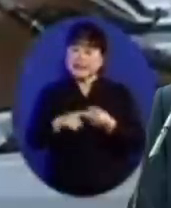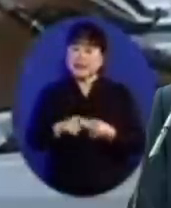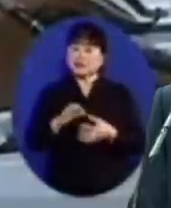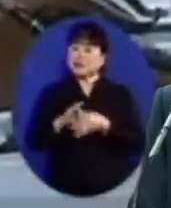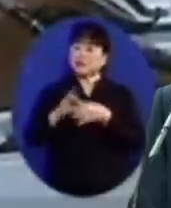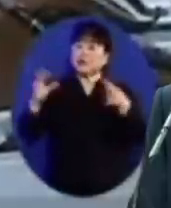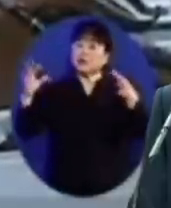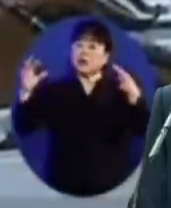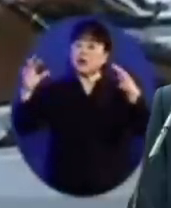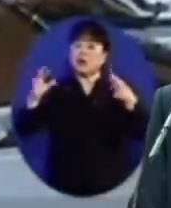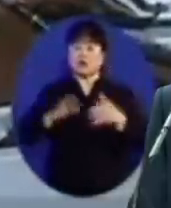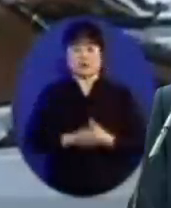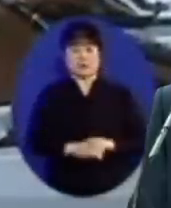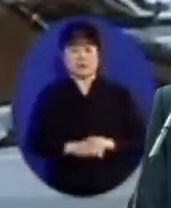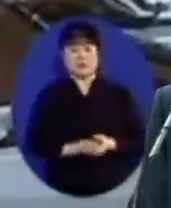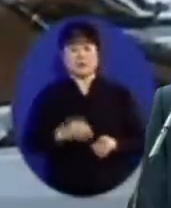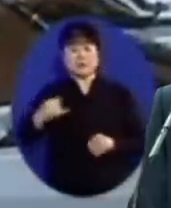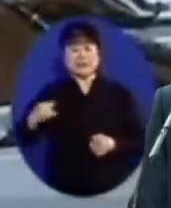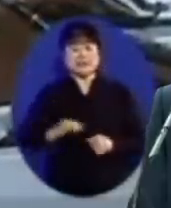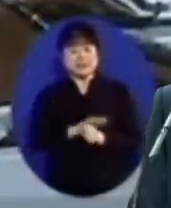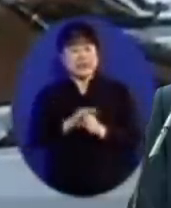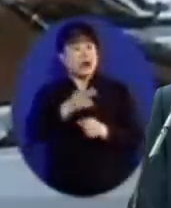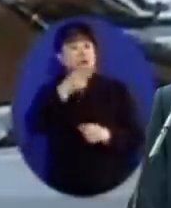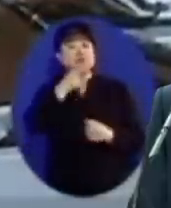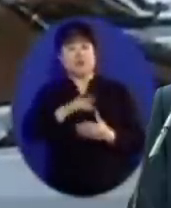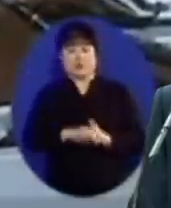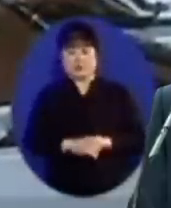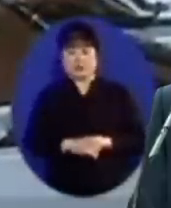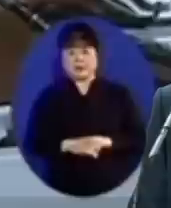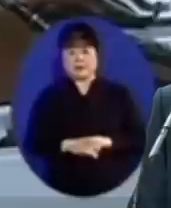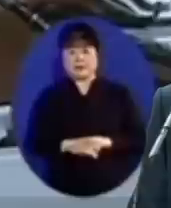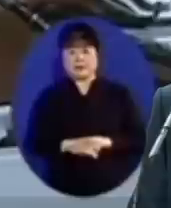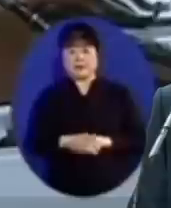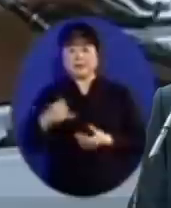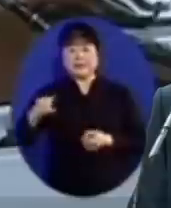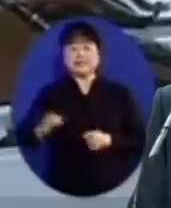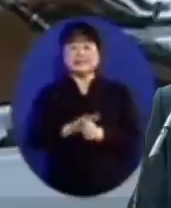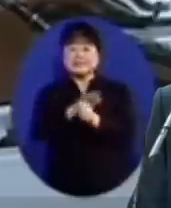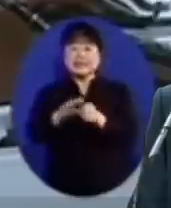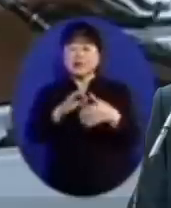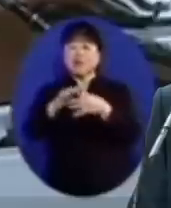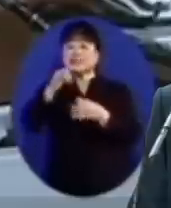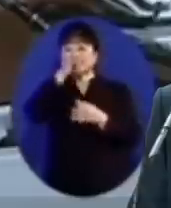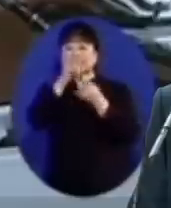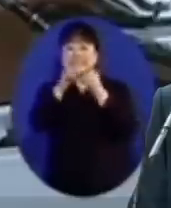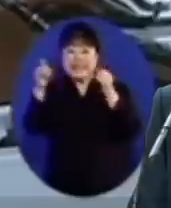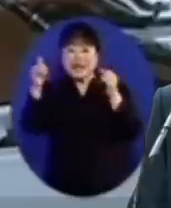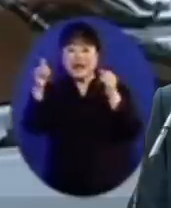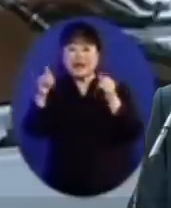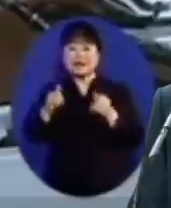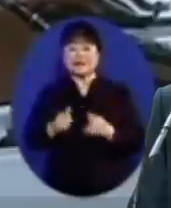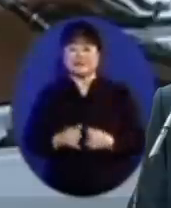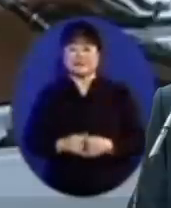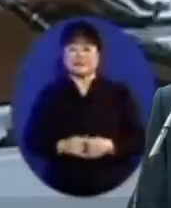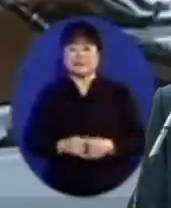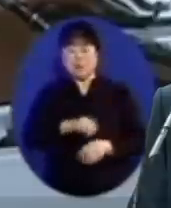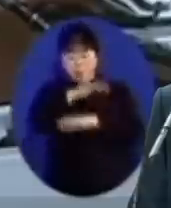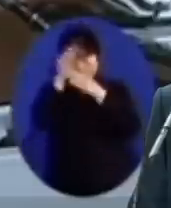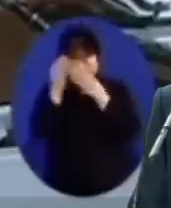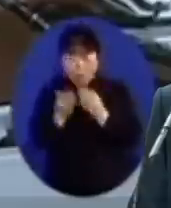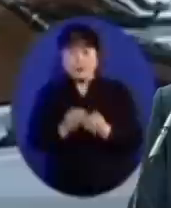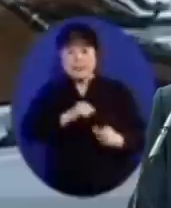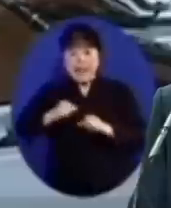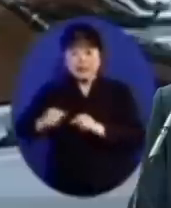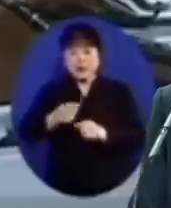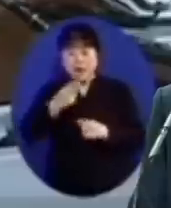무관심한 부모인 것입니다. 자식을 사랑하지 않은 부모인 것입니다. 자식을 사랑하고 관심 있는 사람은 일거수 일투족에 관심을